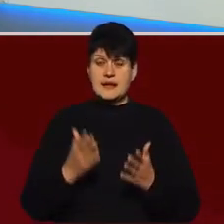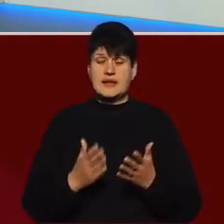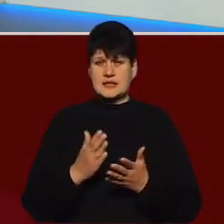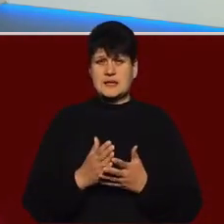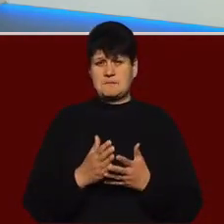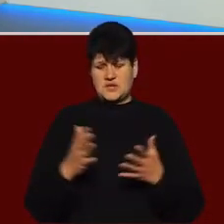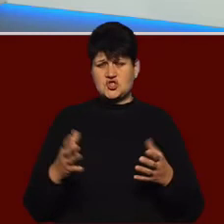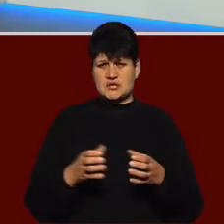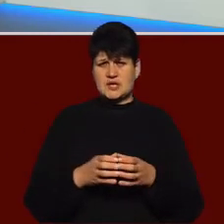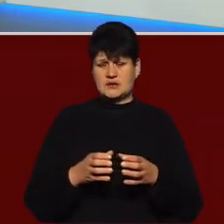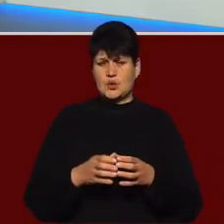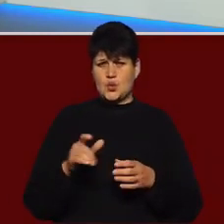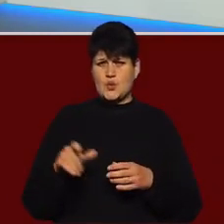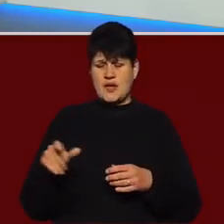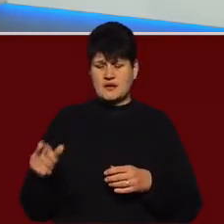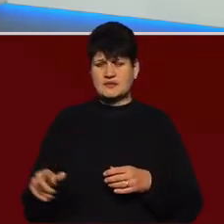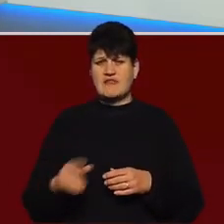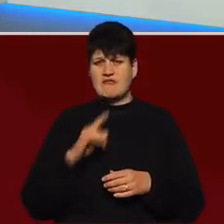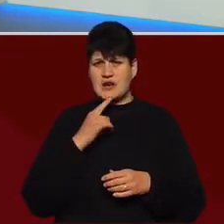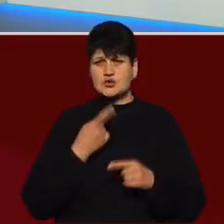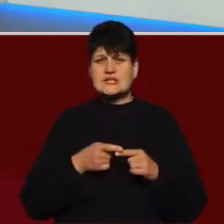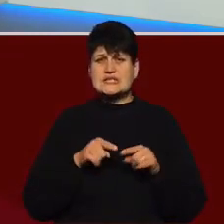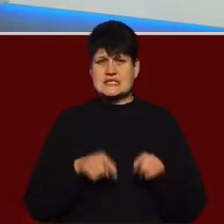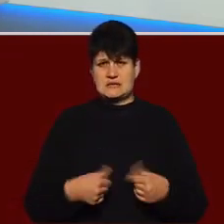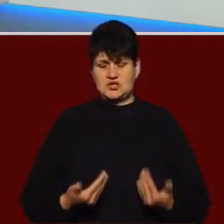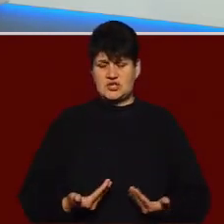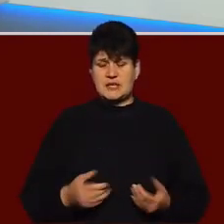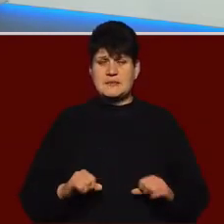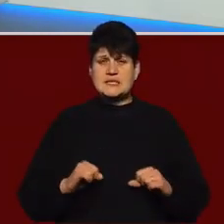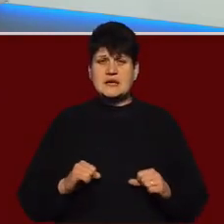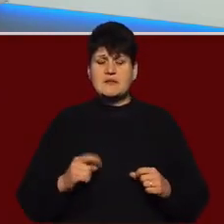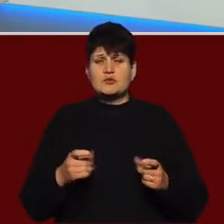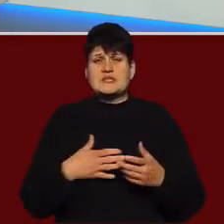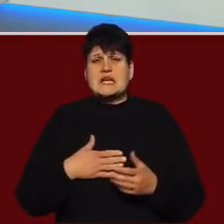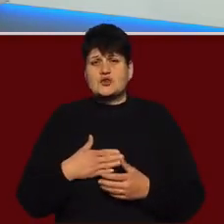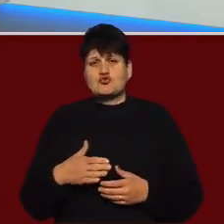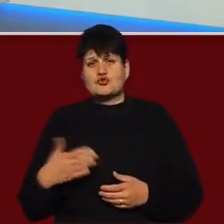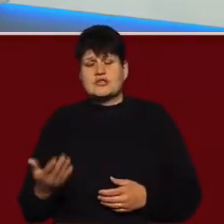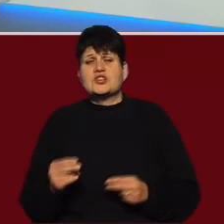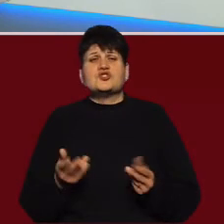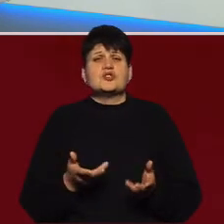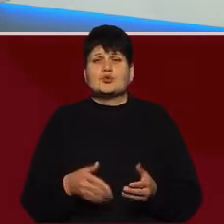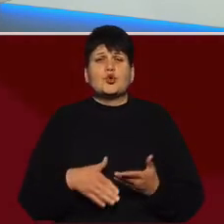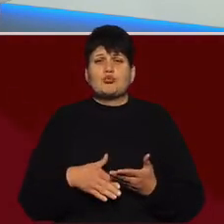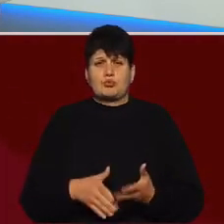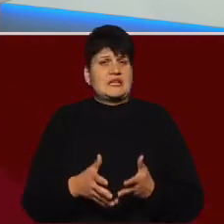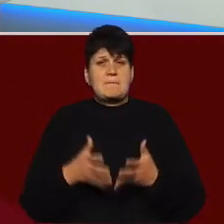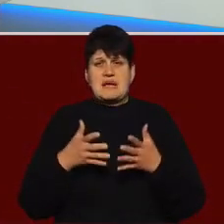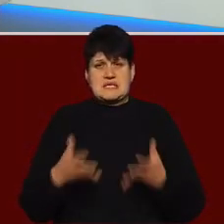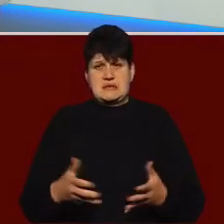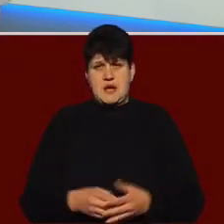категорій людей, кому і так важко з цим жити. Ми стараємося хоча б з нашої сторони чимось допомогти максимально.